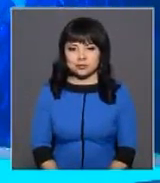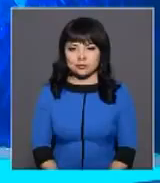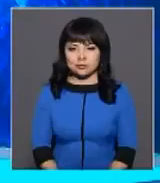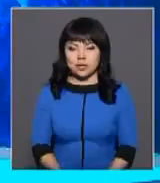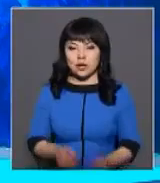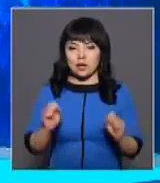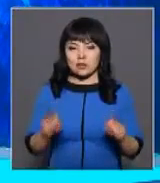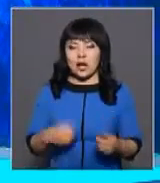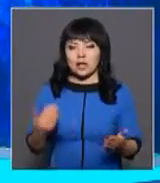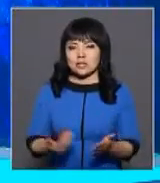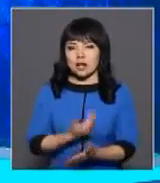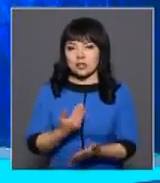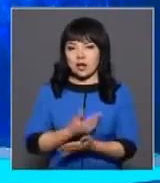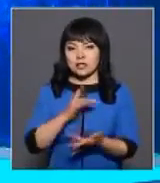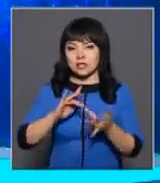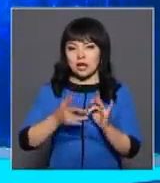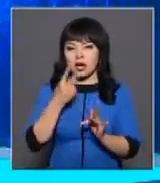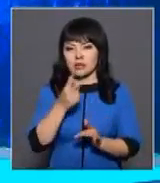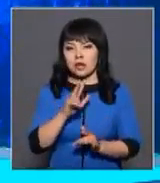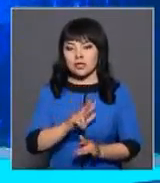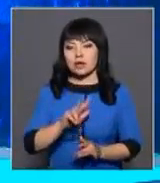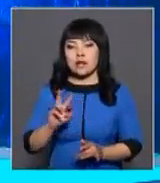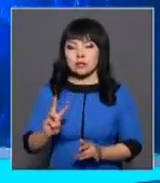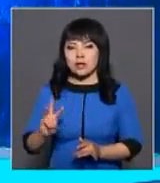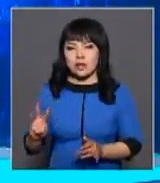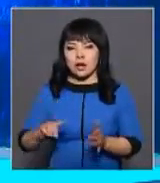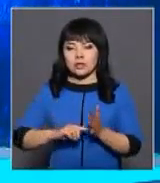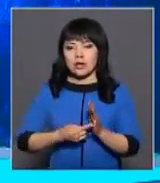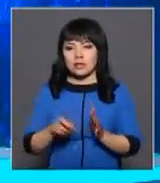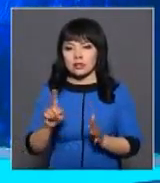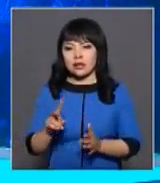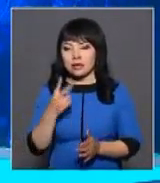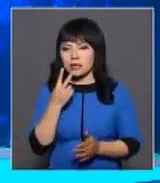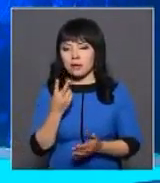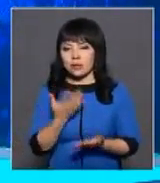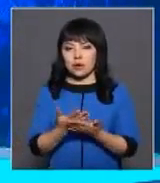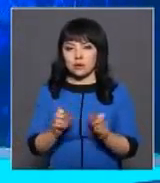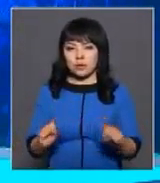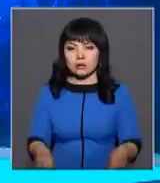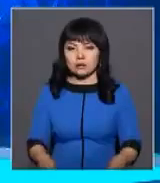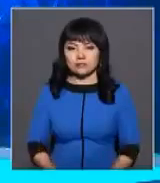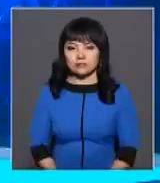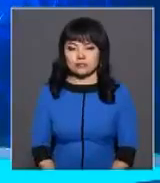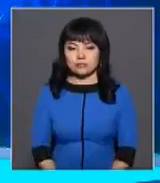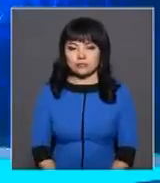ғаламтордағы 3W.24.kz сайтынан көре аласыздар. Келесі сағатта жүздескенше.